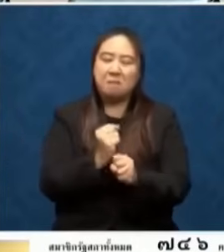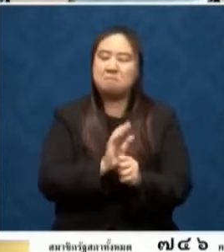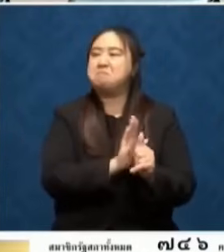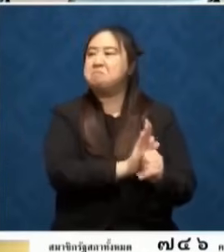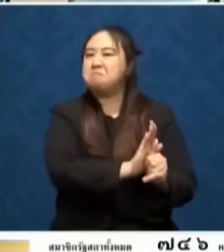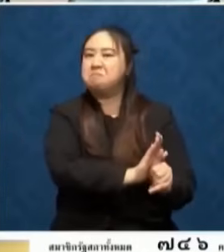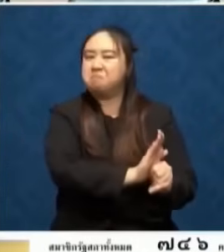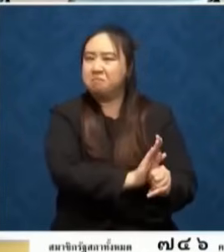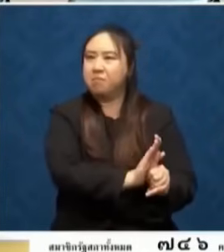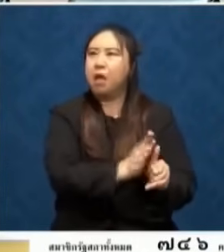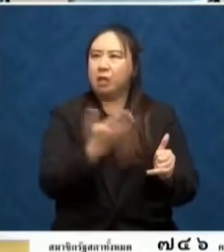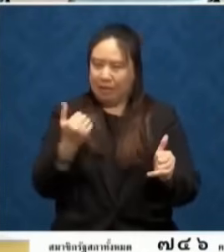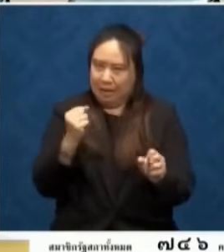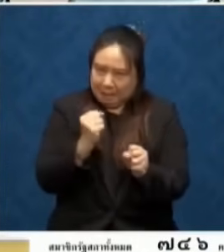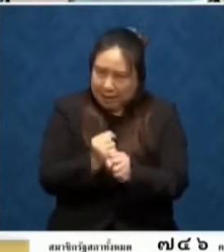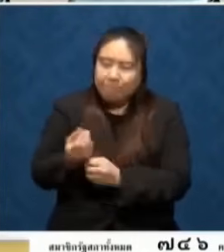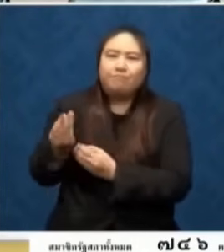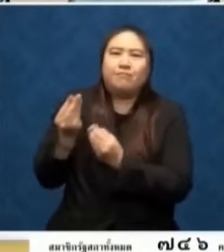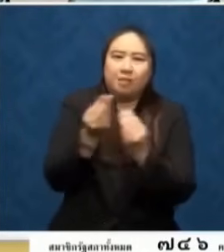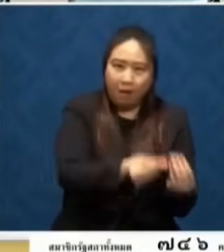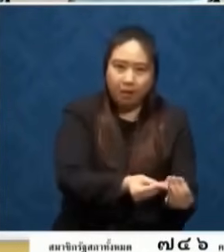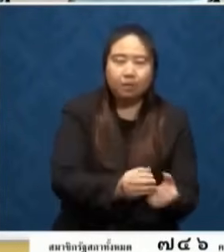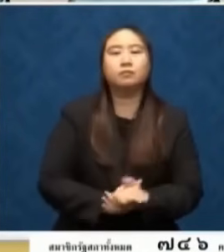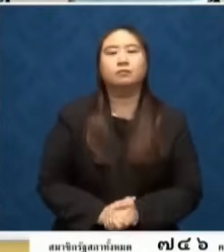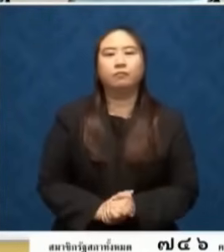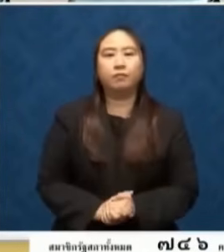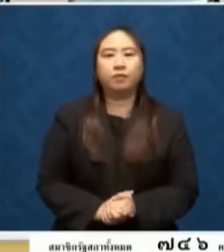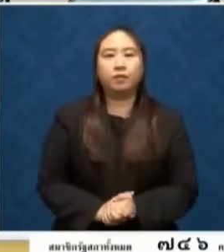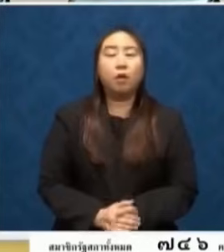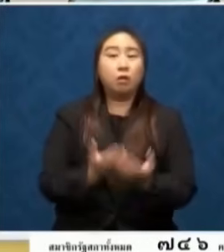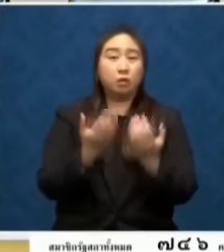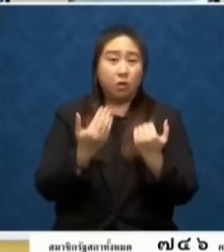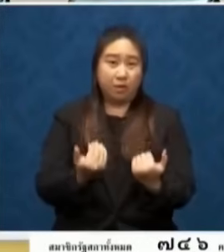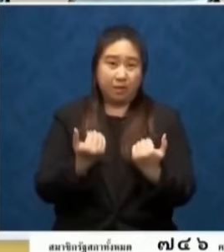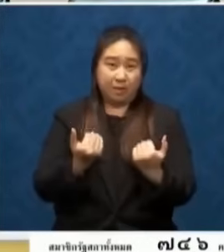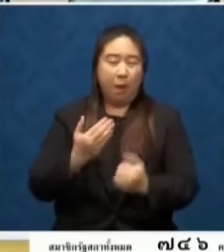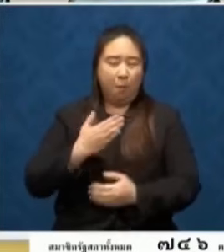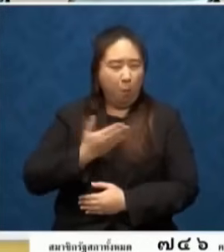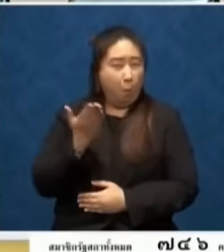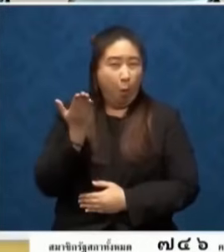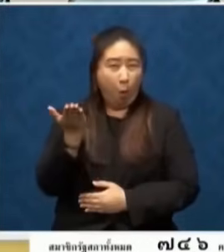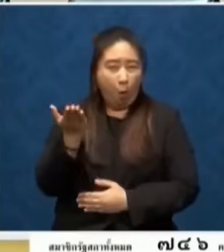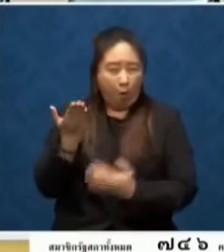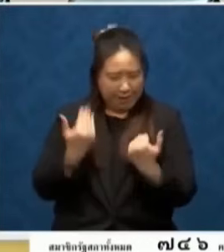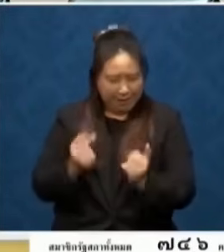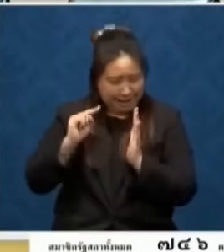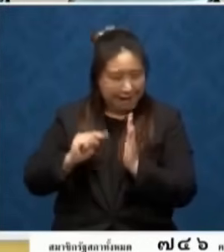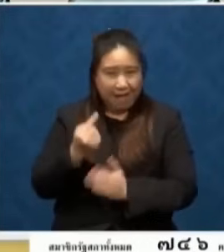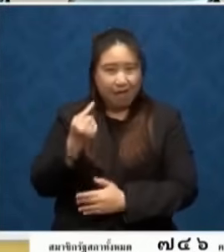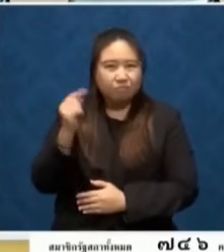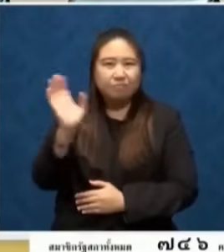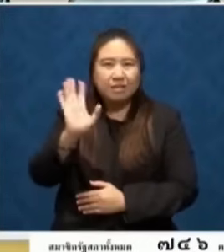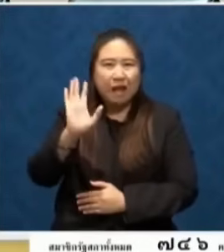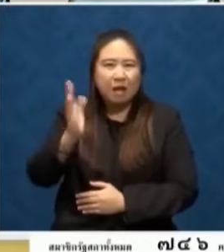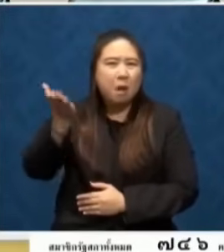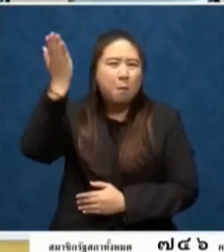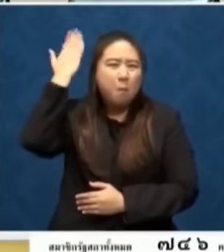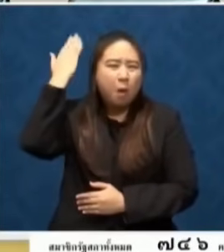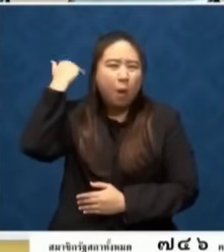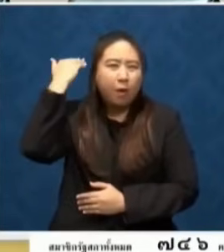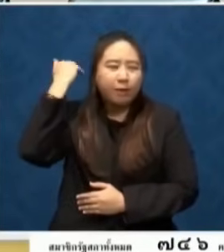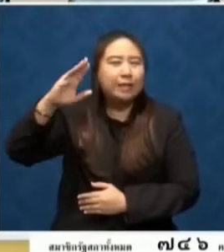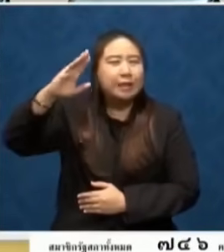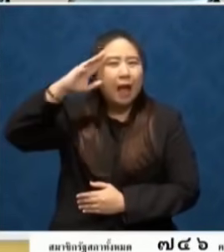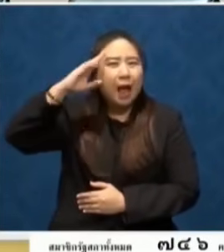ติความจริงแล้วผมไม่มาเรียกร้องท่านครั้งนี้ครั้งแรกนะครับผมเรียกร้องตั้งแต่สมัยท่านพลเอกประ